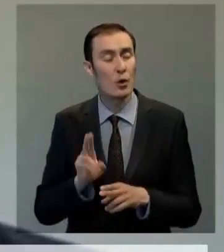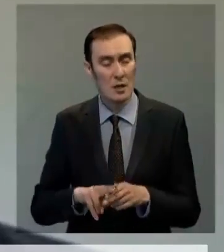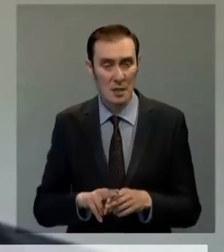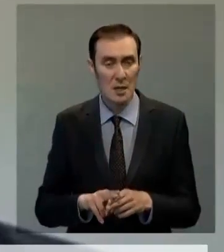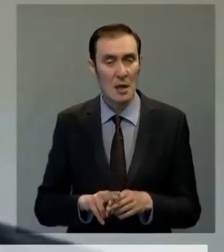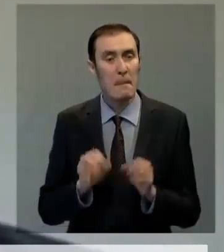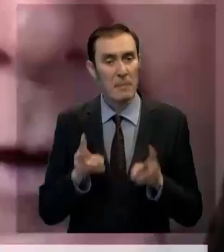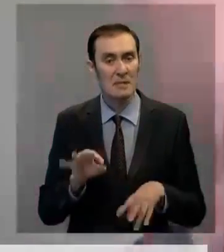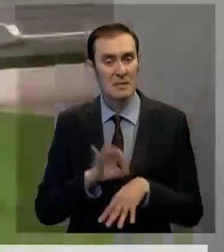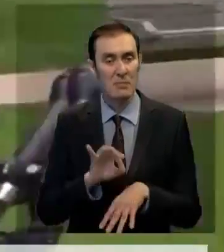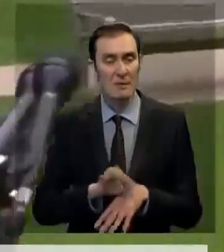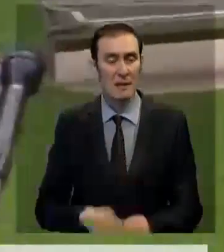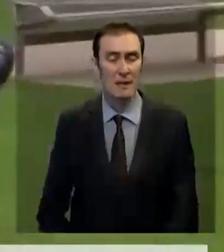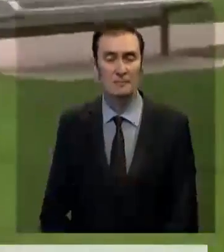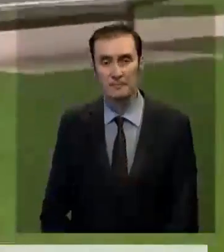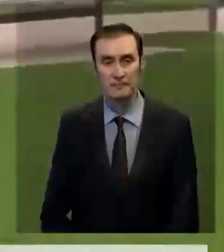серьезное заболевание.